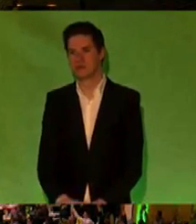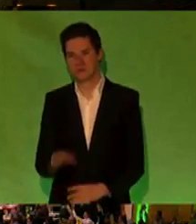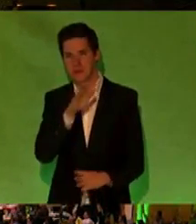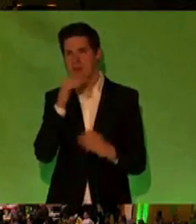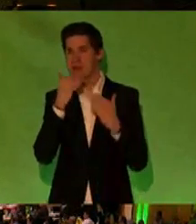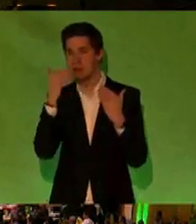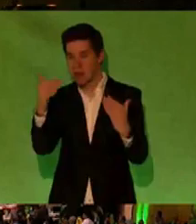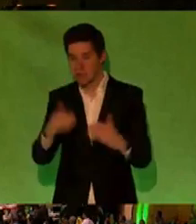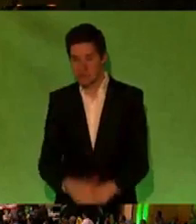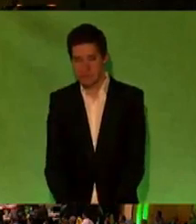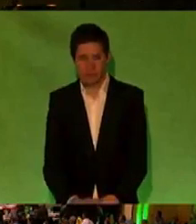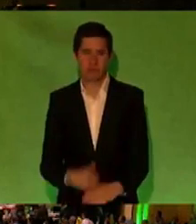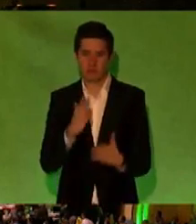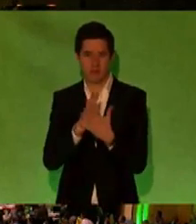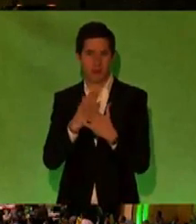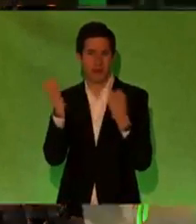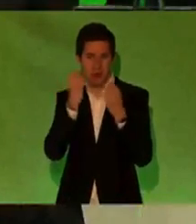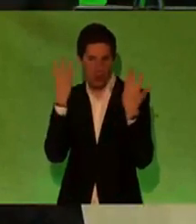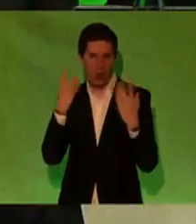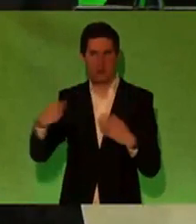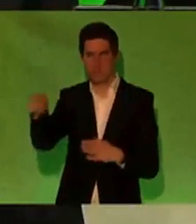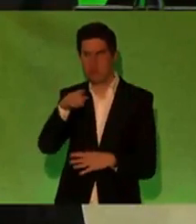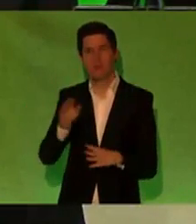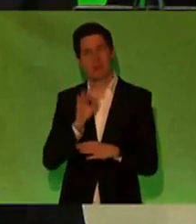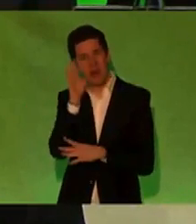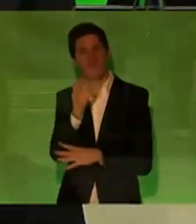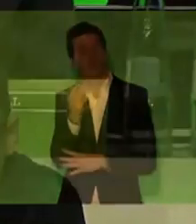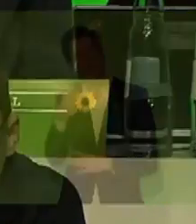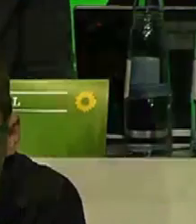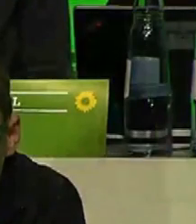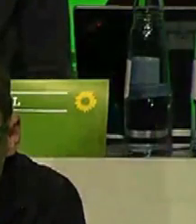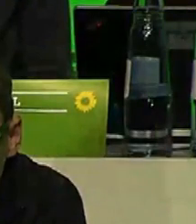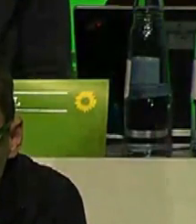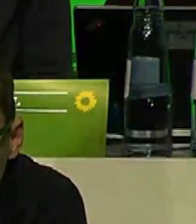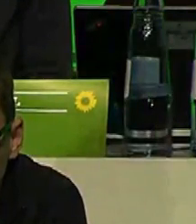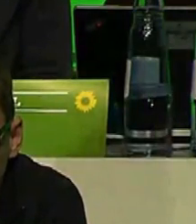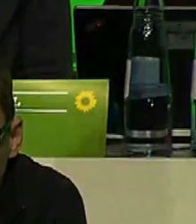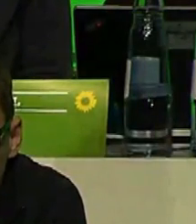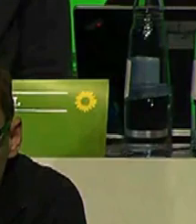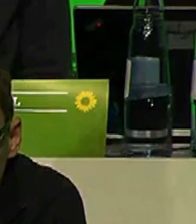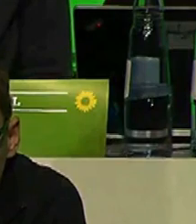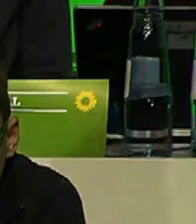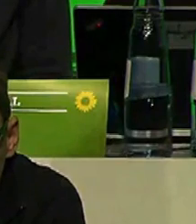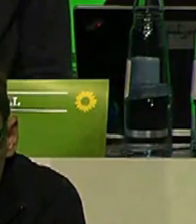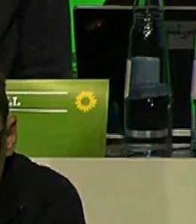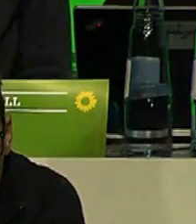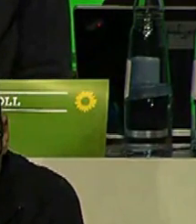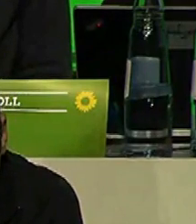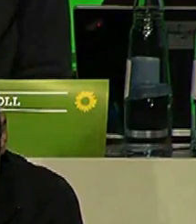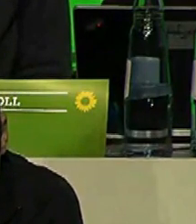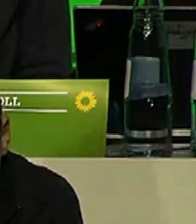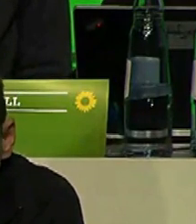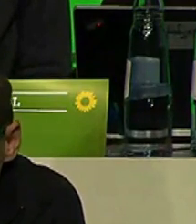Vielen Dank. Das war klar die Mehrheit für einen weiteren Pro- und einen Kontra-Beitrag. Wenn